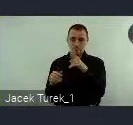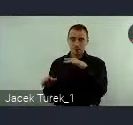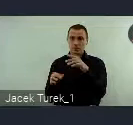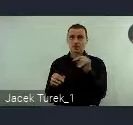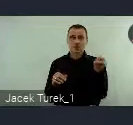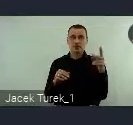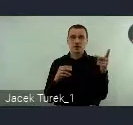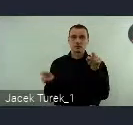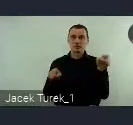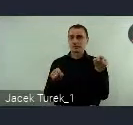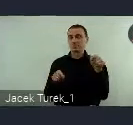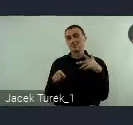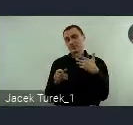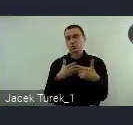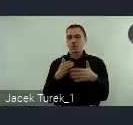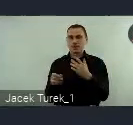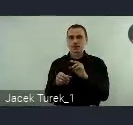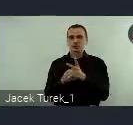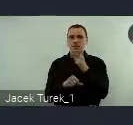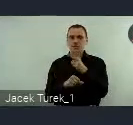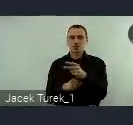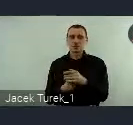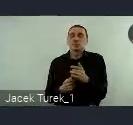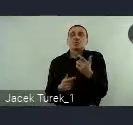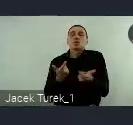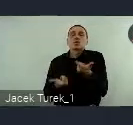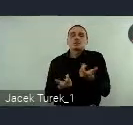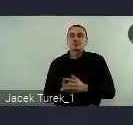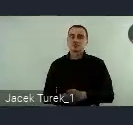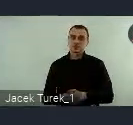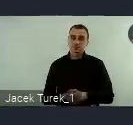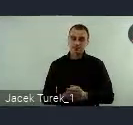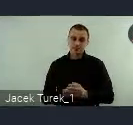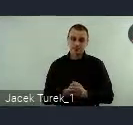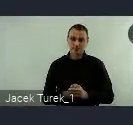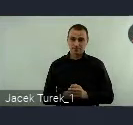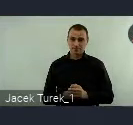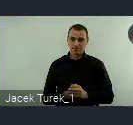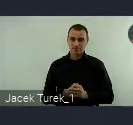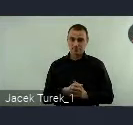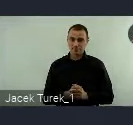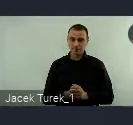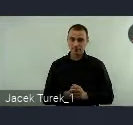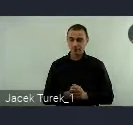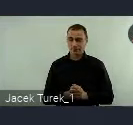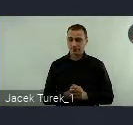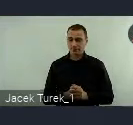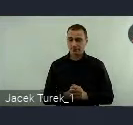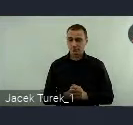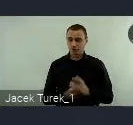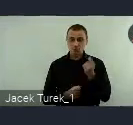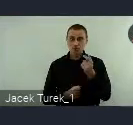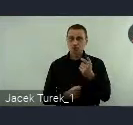są słabe i no i trudno mamy sytuację muszę przedłużyć trochę monitory mamy sytuację kompletnie bez